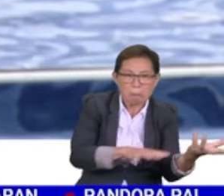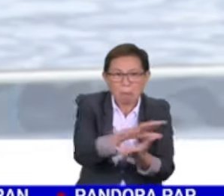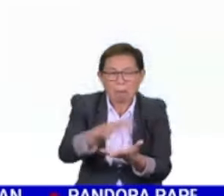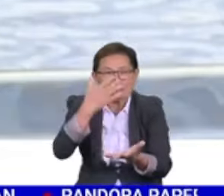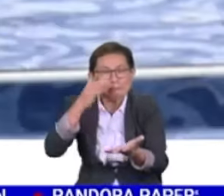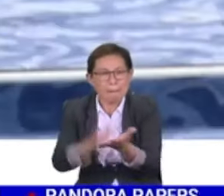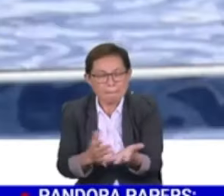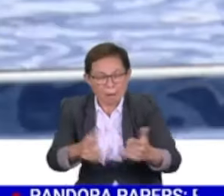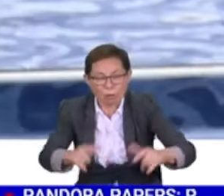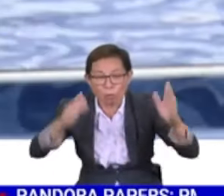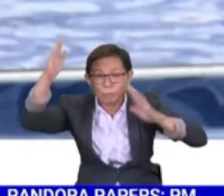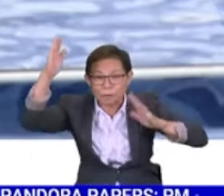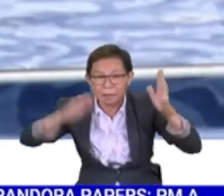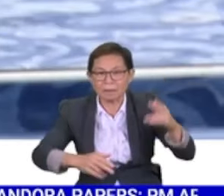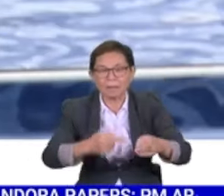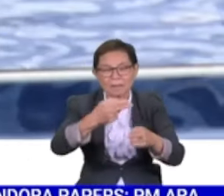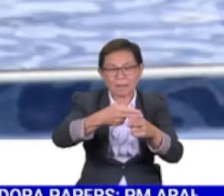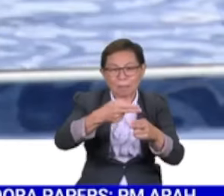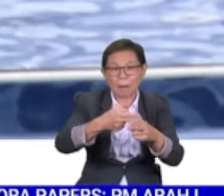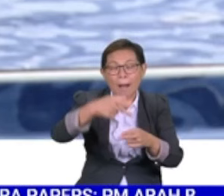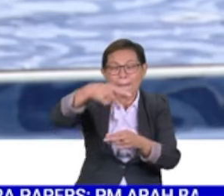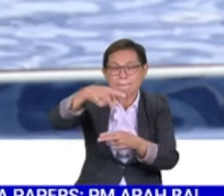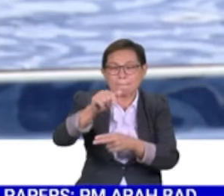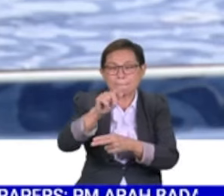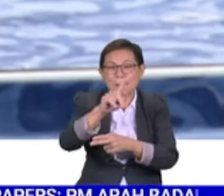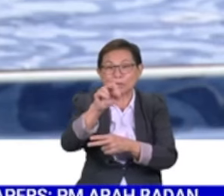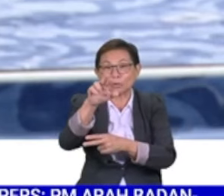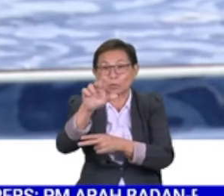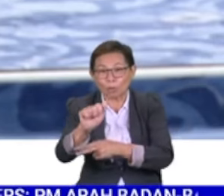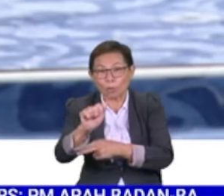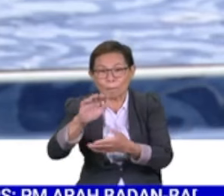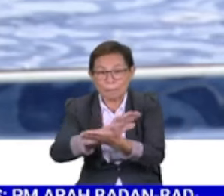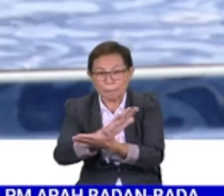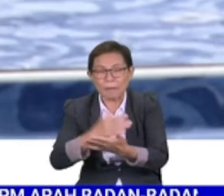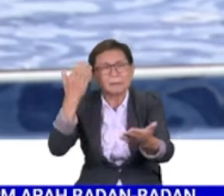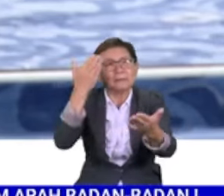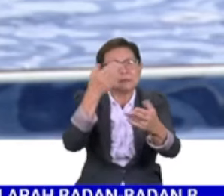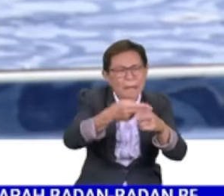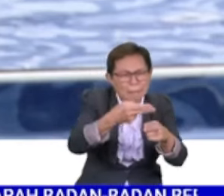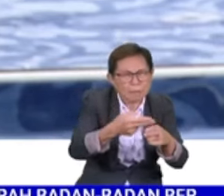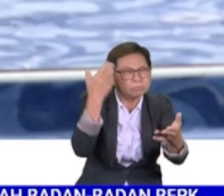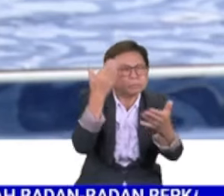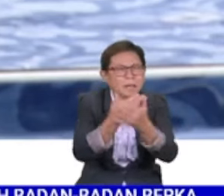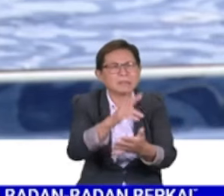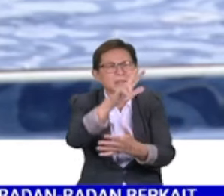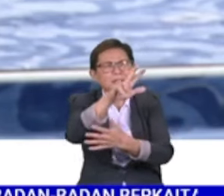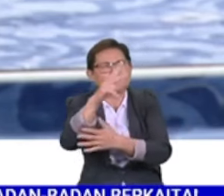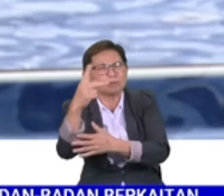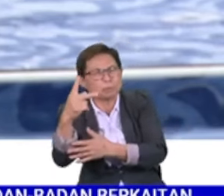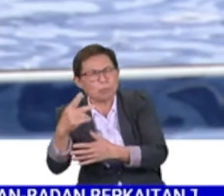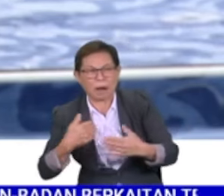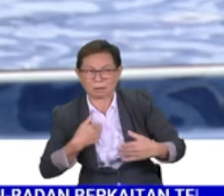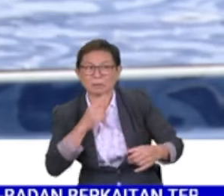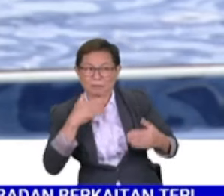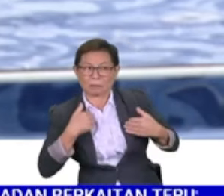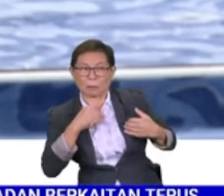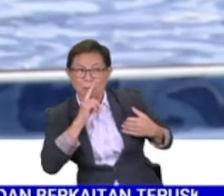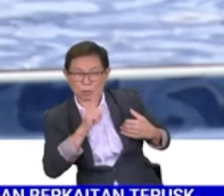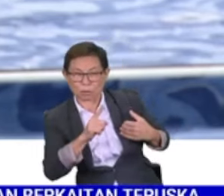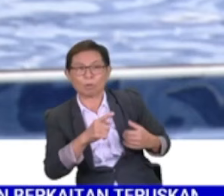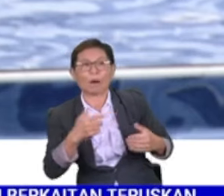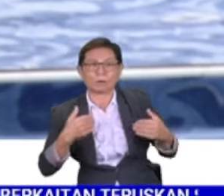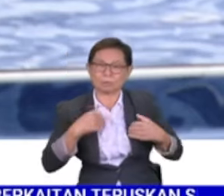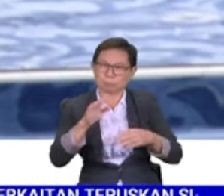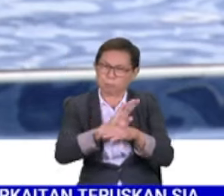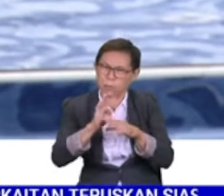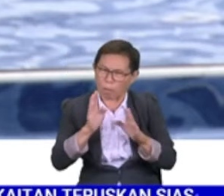negara. Nama-nama yang disebut dalam Pandora Papers itu mencecah 3,000 orang. Ada yang sahih, ada yang